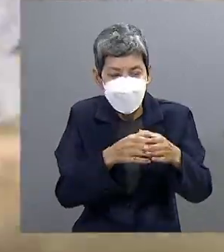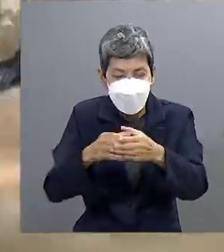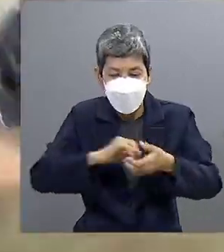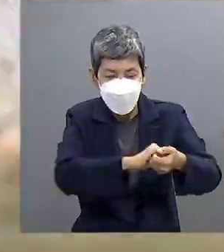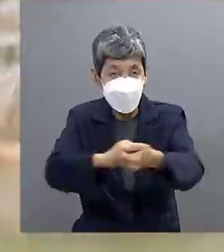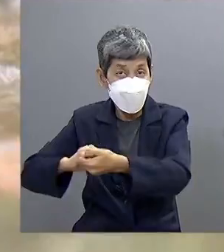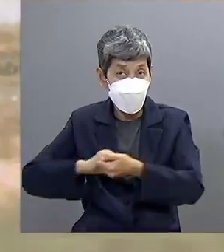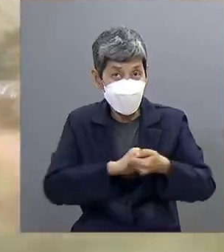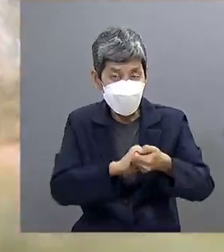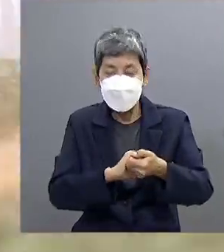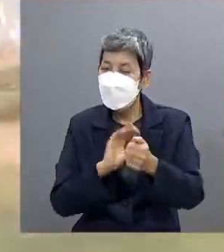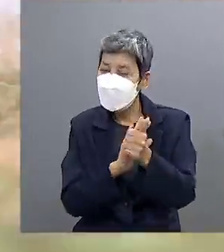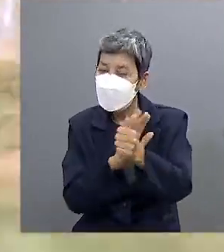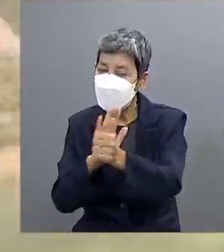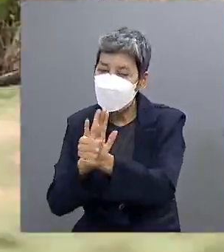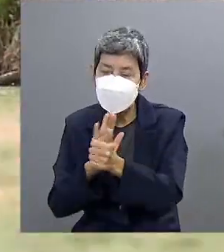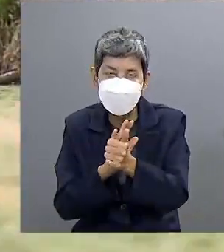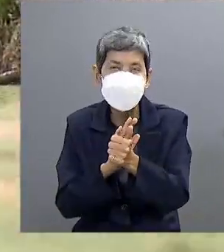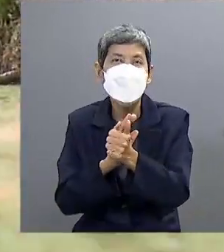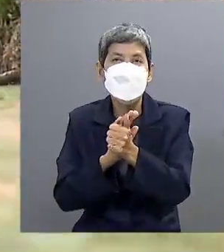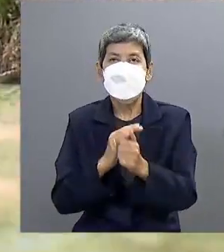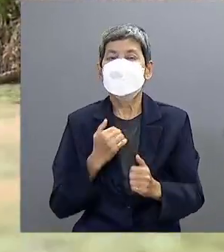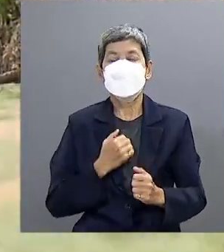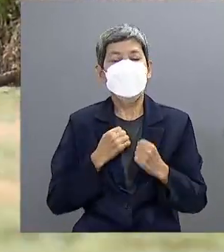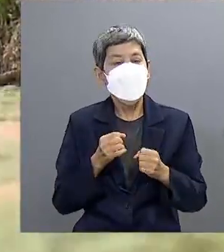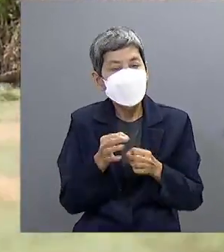แลความสงบเรียบร้อยสร้างความเข้าใจกับคน